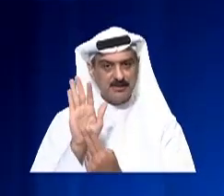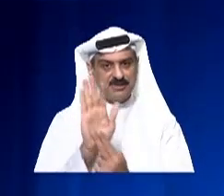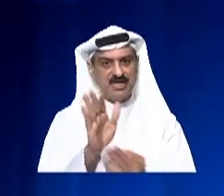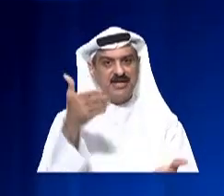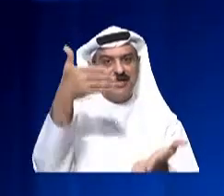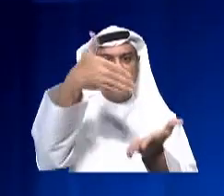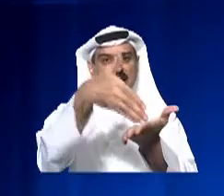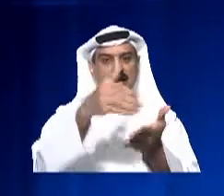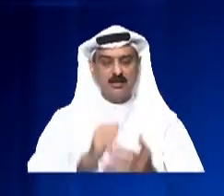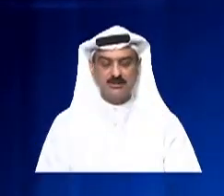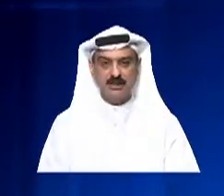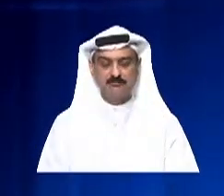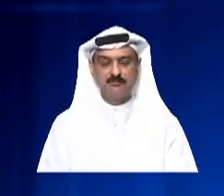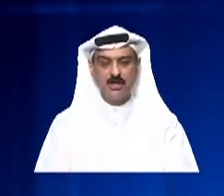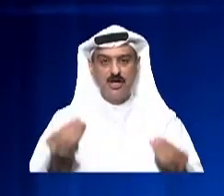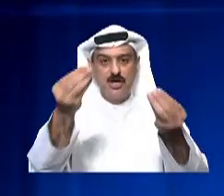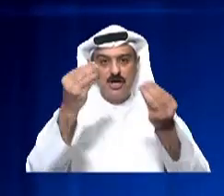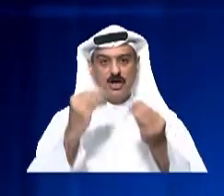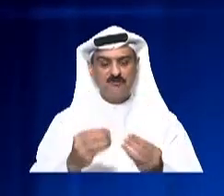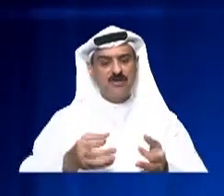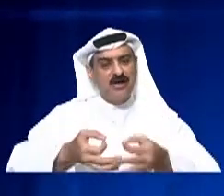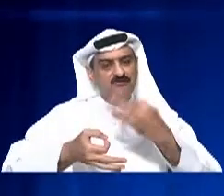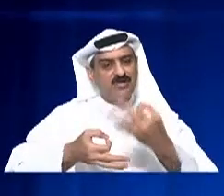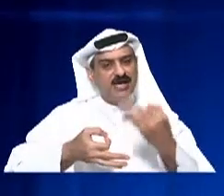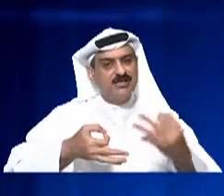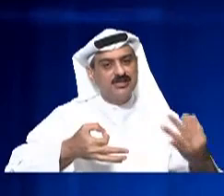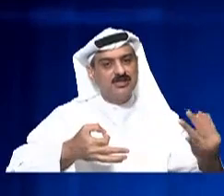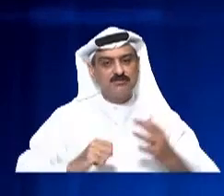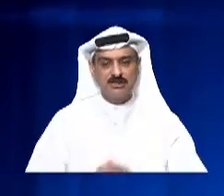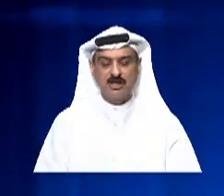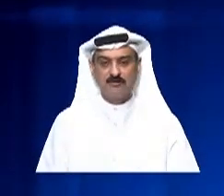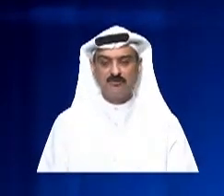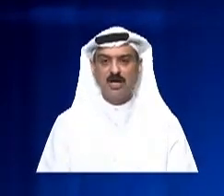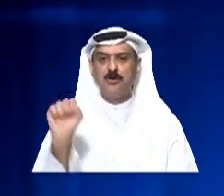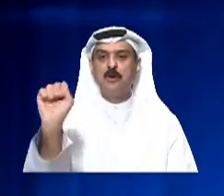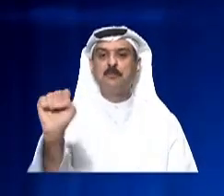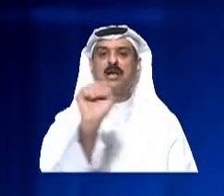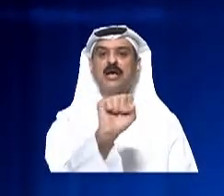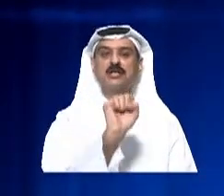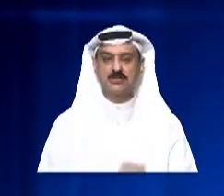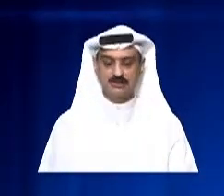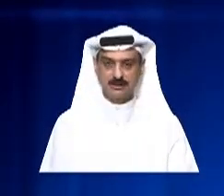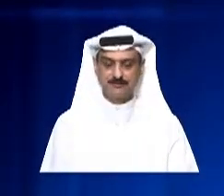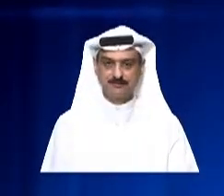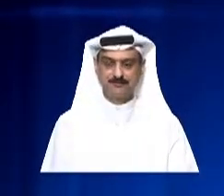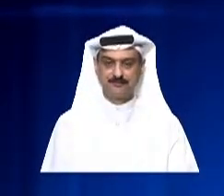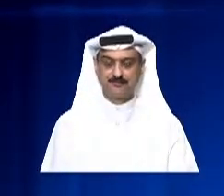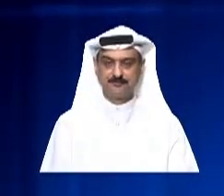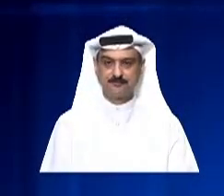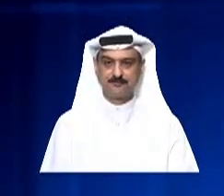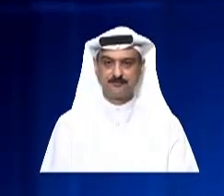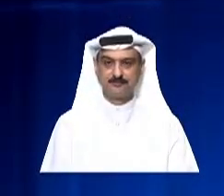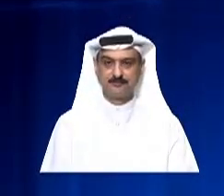للجنة بعد موافاتها بالتقارير التفصيلية من الجهات المعنية بهذا الشأن.